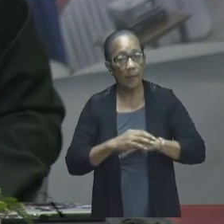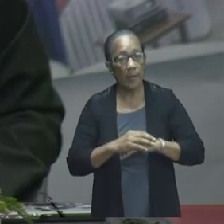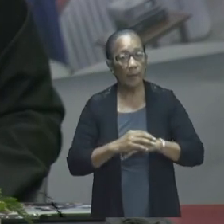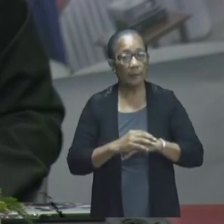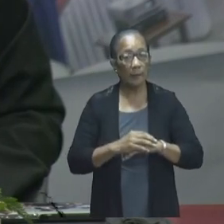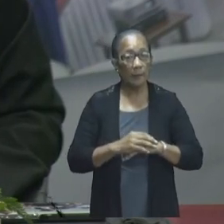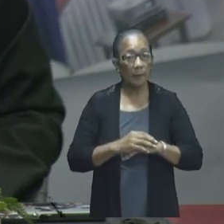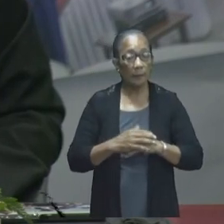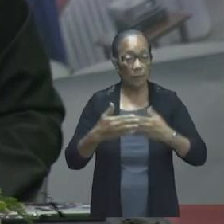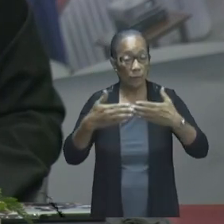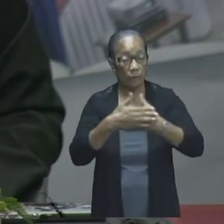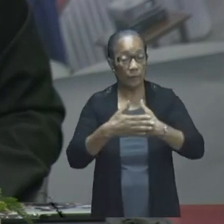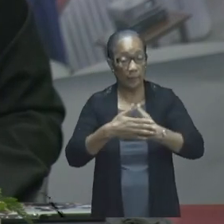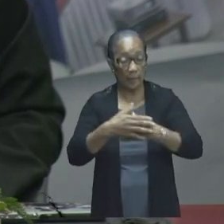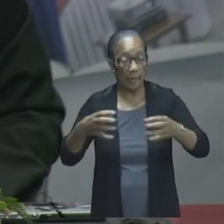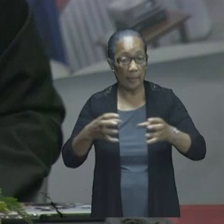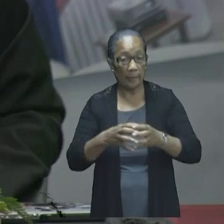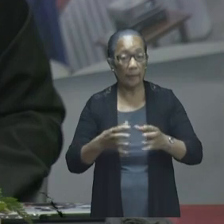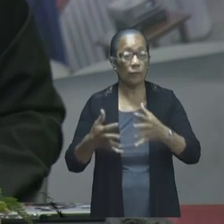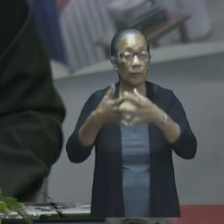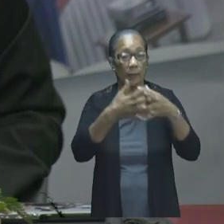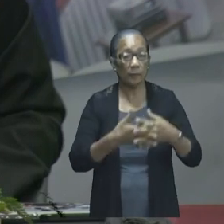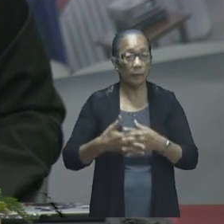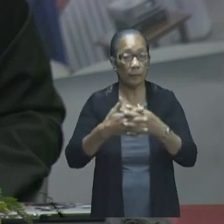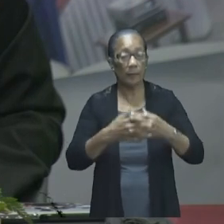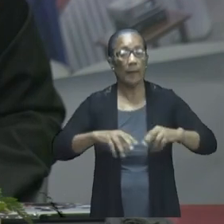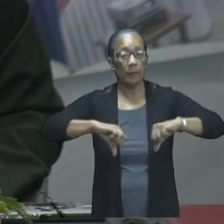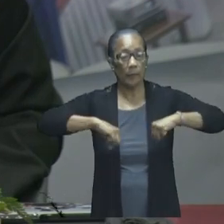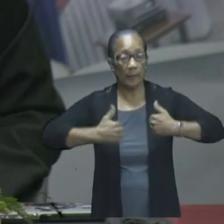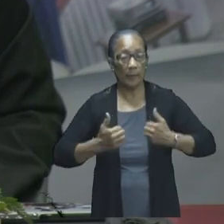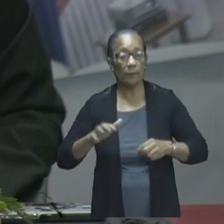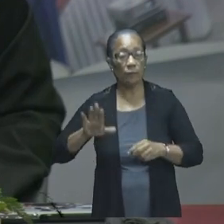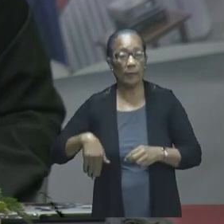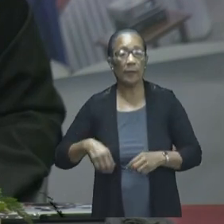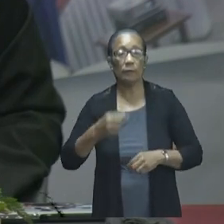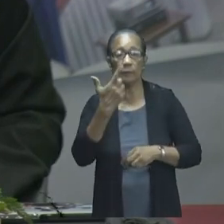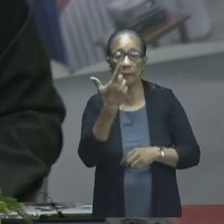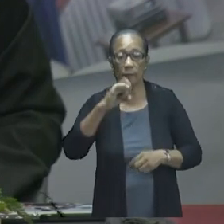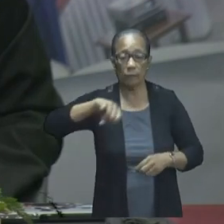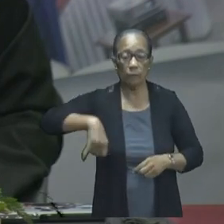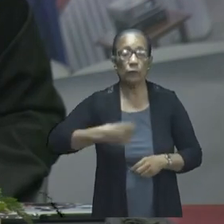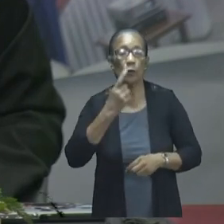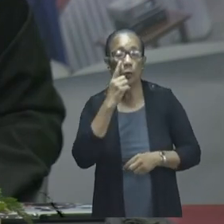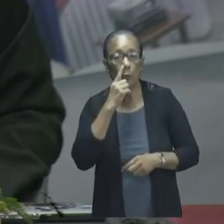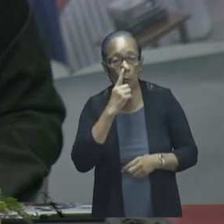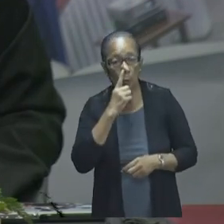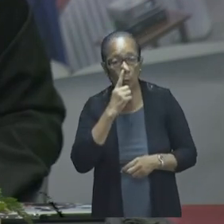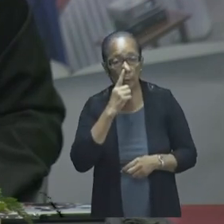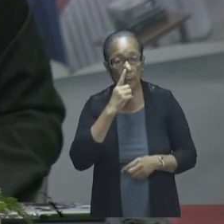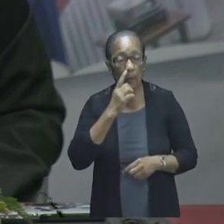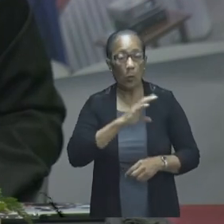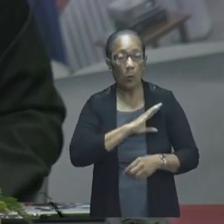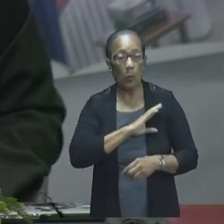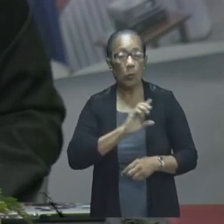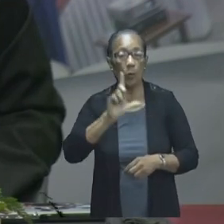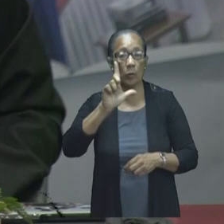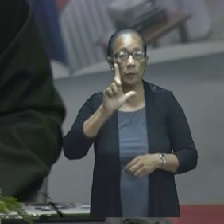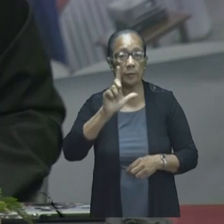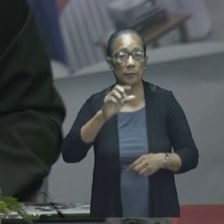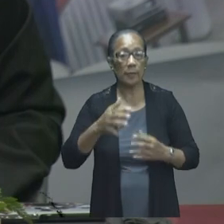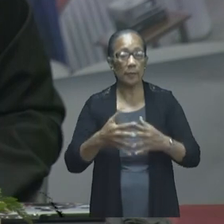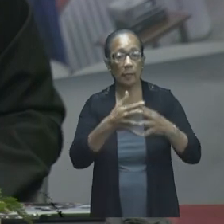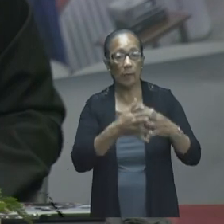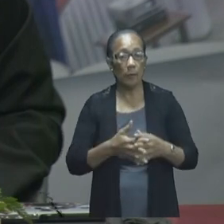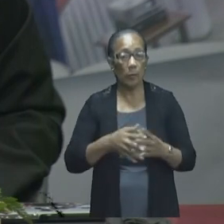amerika's die gaat plaatsvinden vanaf 7 juni en las inglis amerika we hebben